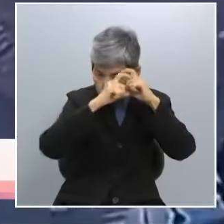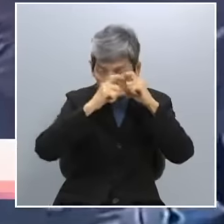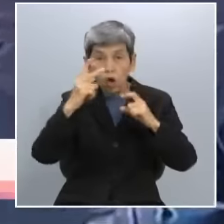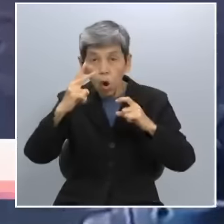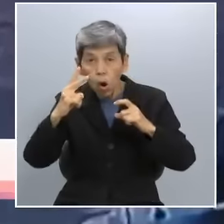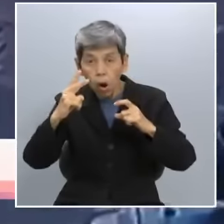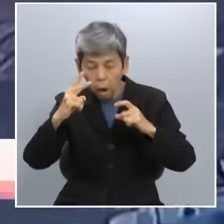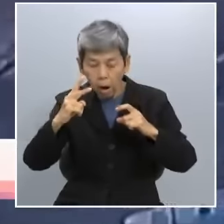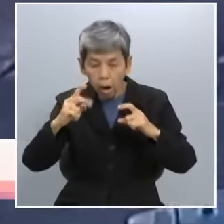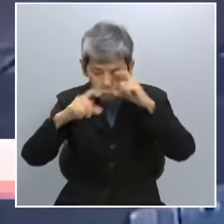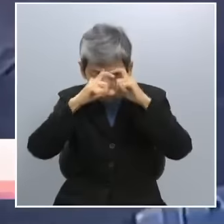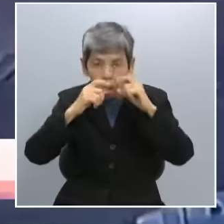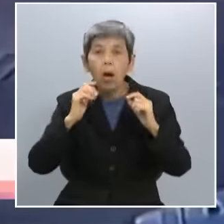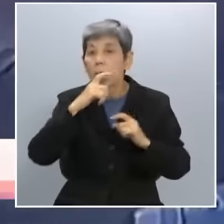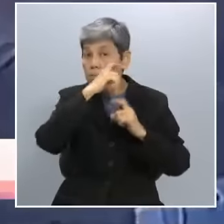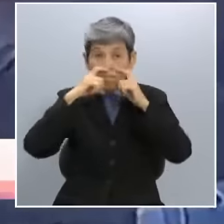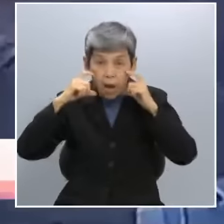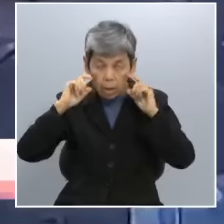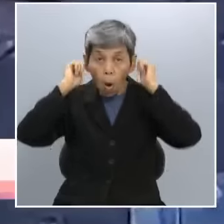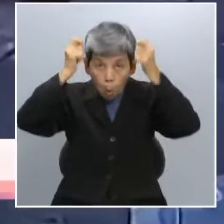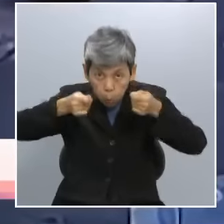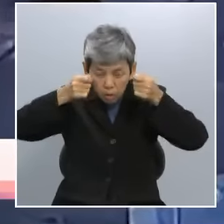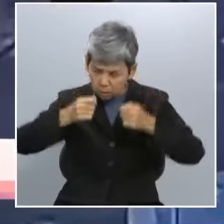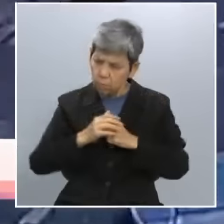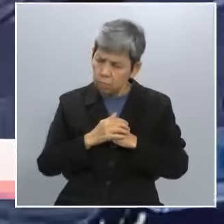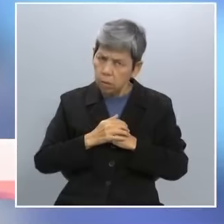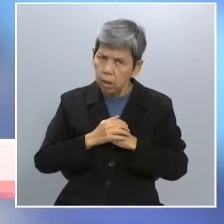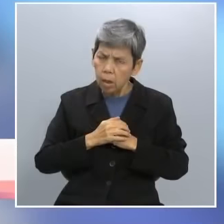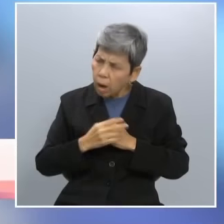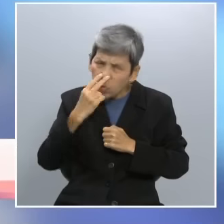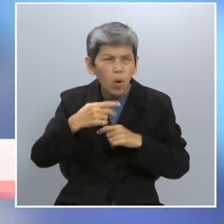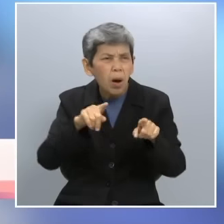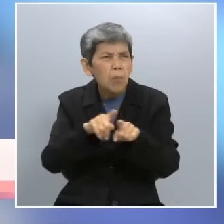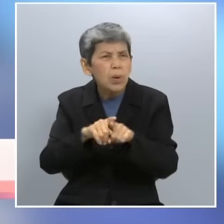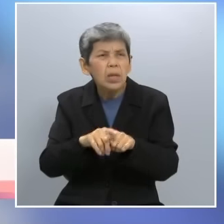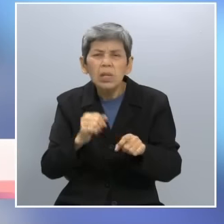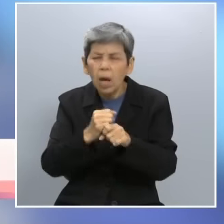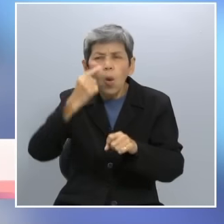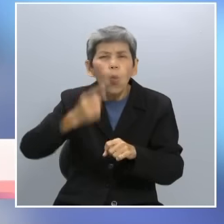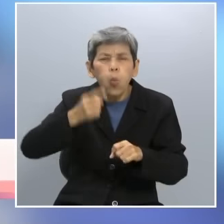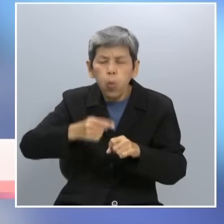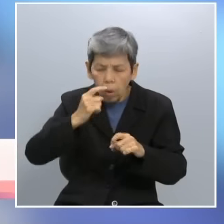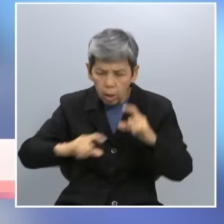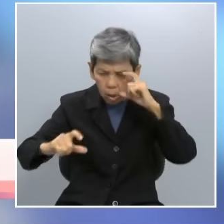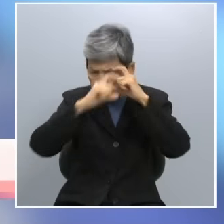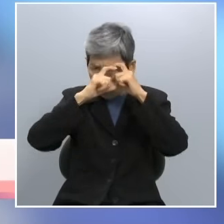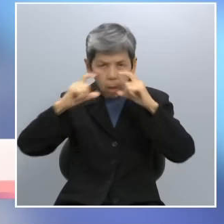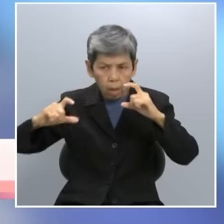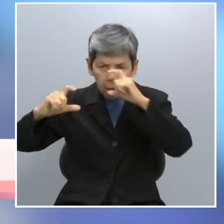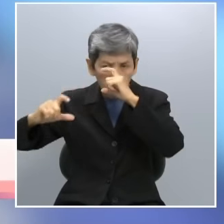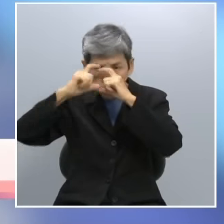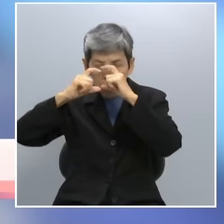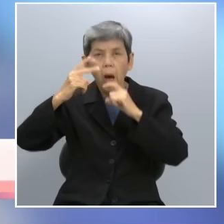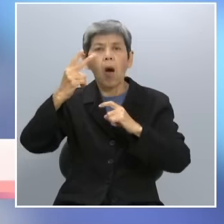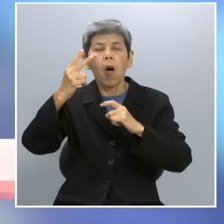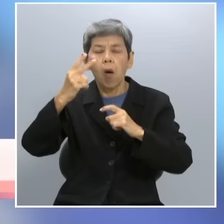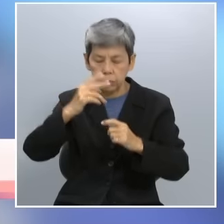ซำเนี่ยทับเหมือนกันแล้วใส่แมสใสู่ดคือพูดง่ายๆคุณผู้ชมครับก็เหมือนกับวิธีการที่มันใส่แบบนี้แหละอ่าเนี่ยฮะคุณผู้ชม